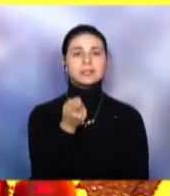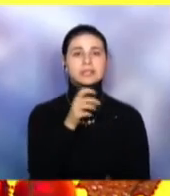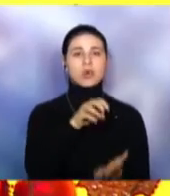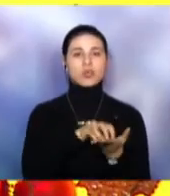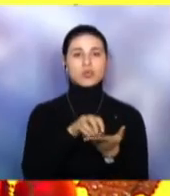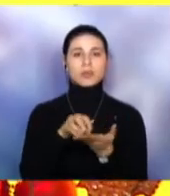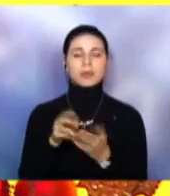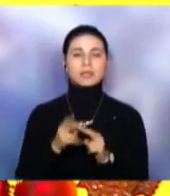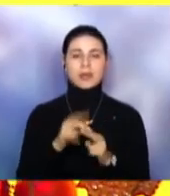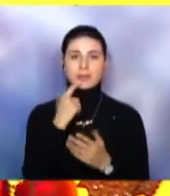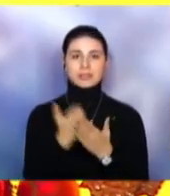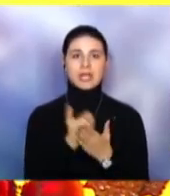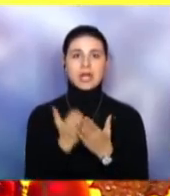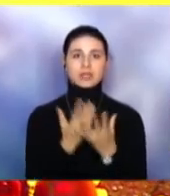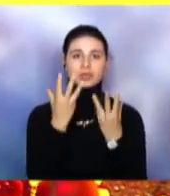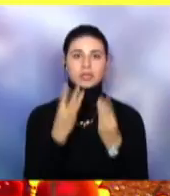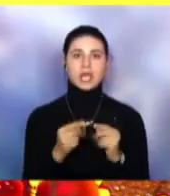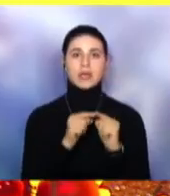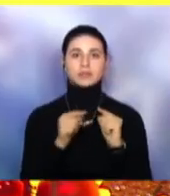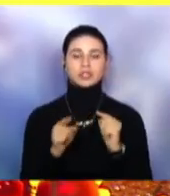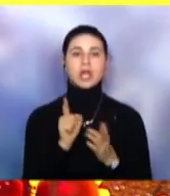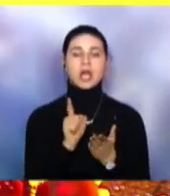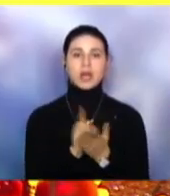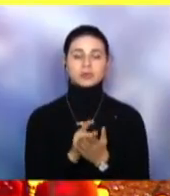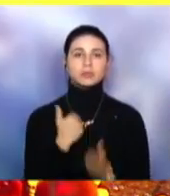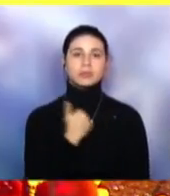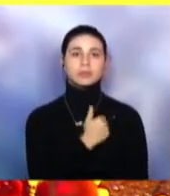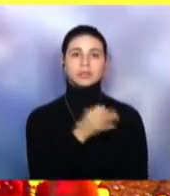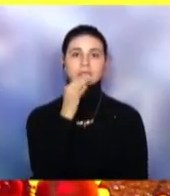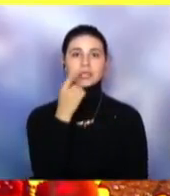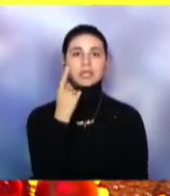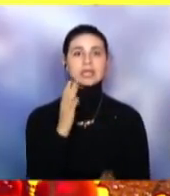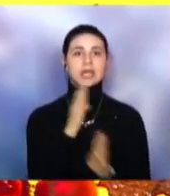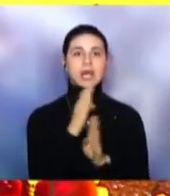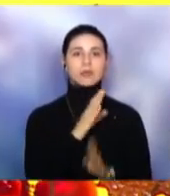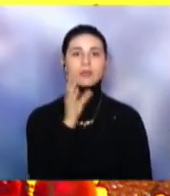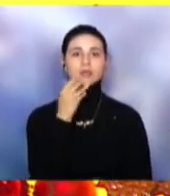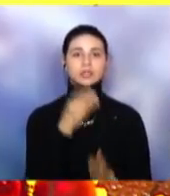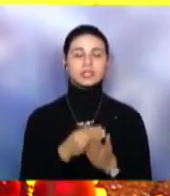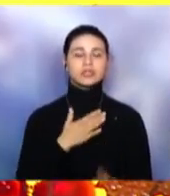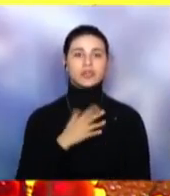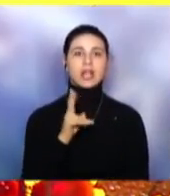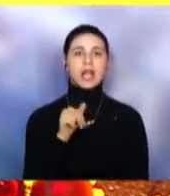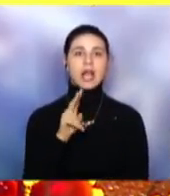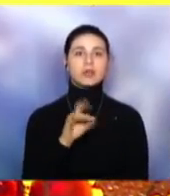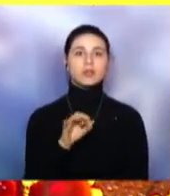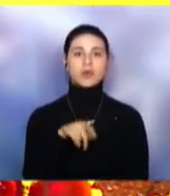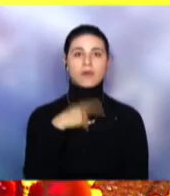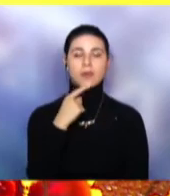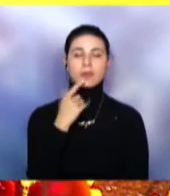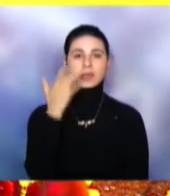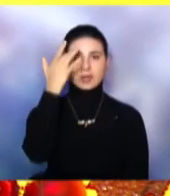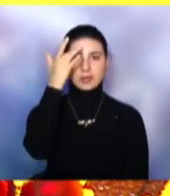ამ საახალწლო დღეების განმავლობაში. აგრეთვე უნდა გითხრათ ერთი გარემოება. როდესაც ჩვენ კალიუმზე ვსაუბრობთ, არ უნდა დაგვავიწყდეს,